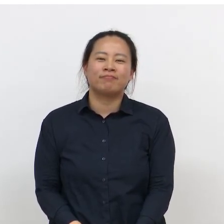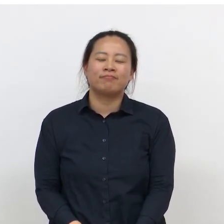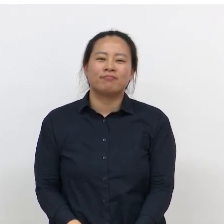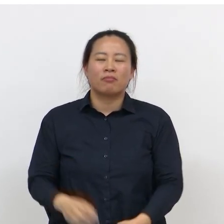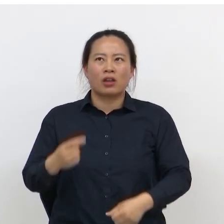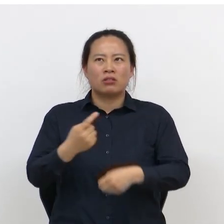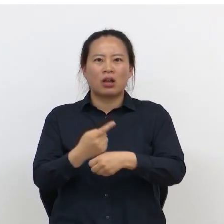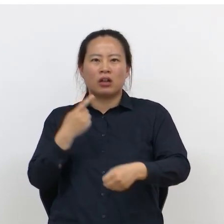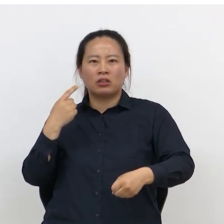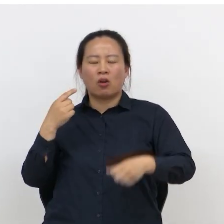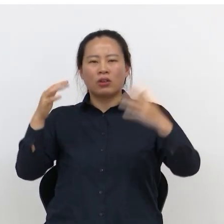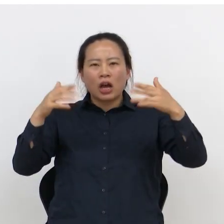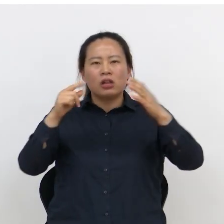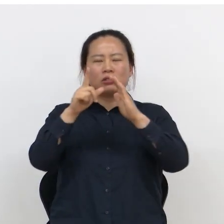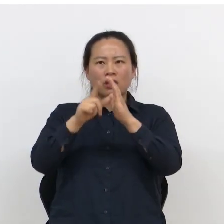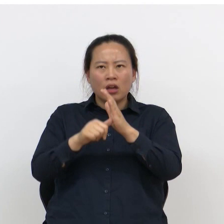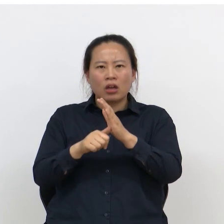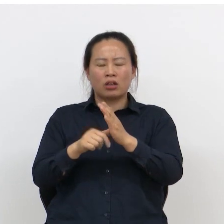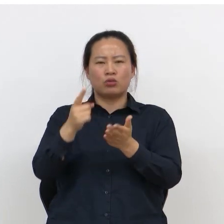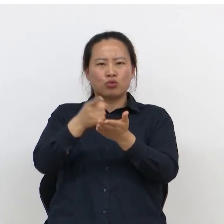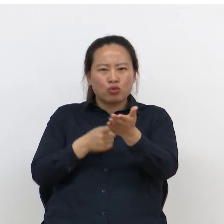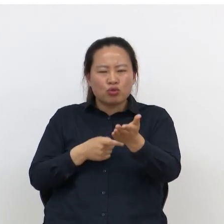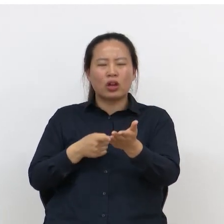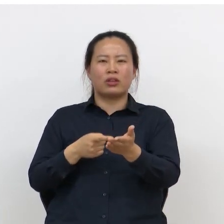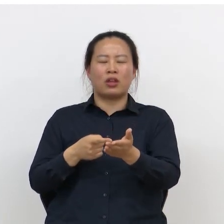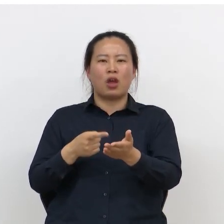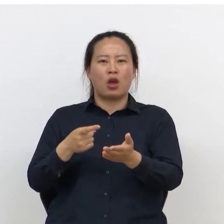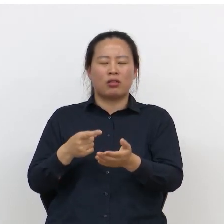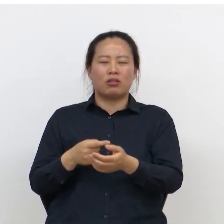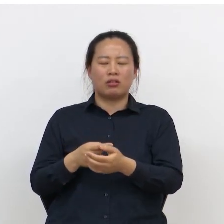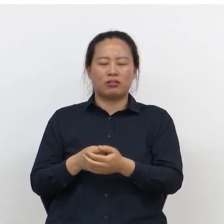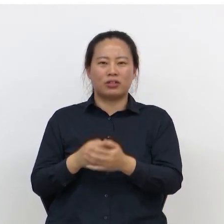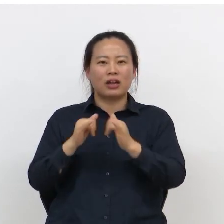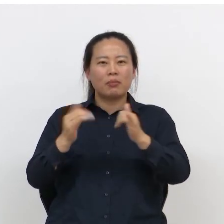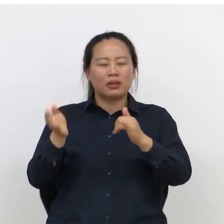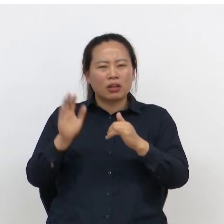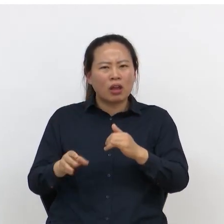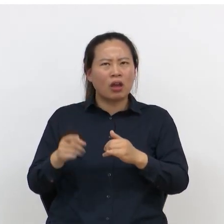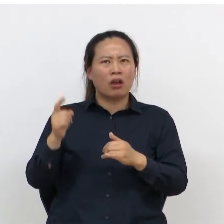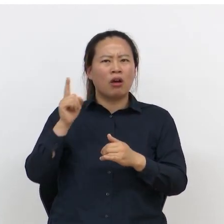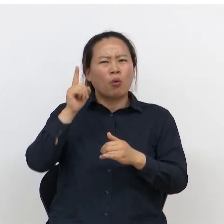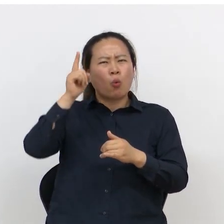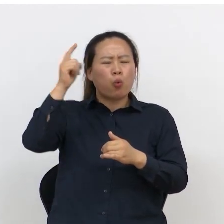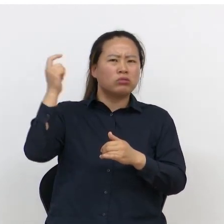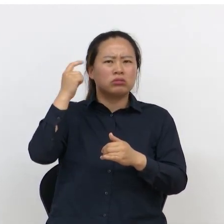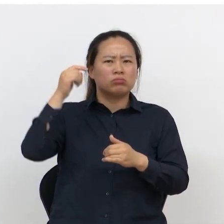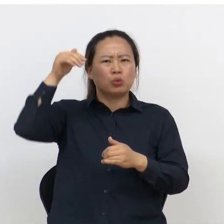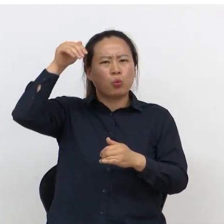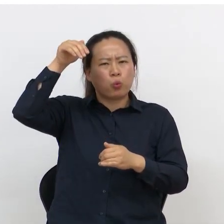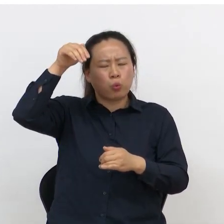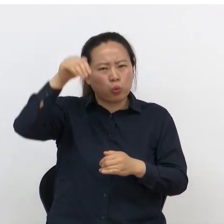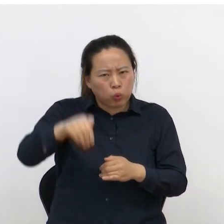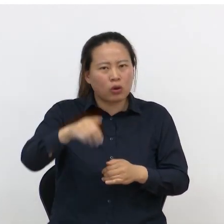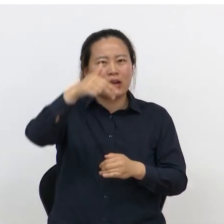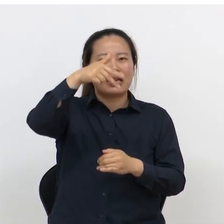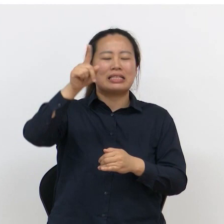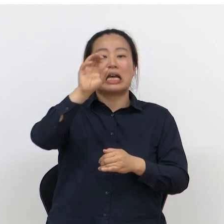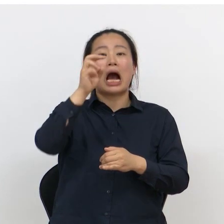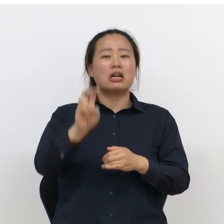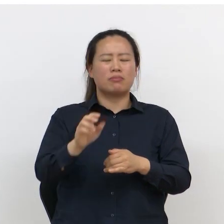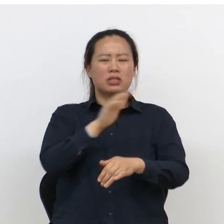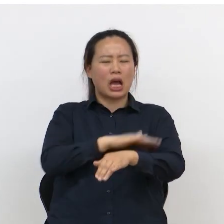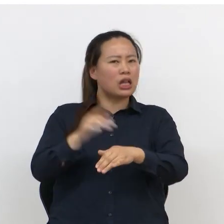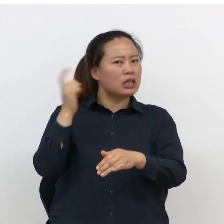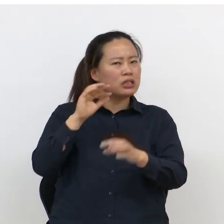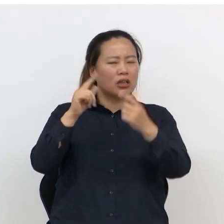작년 가을쯤 수술한 환자인 것 같은데요. 점진적으로 고음이 떨어져서 고음이 떨어지면 이제 자음호흡 중에 자음이 안 들리니까